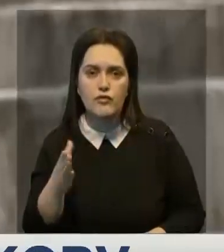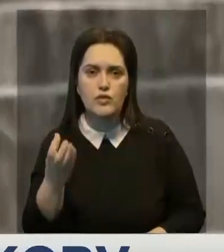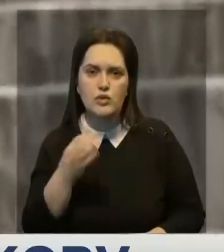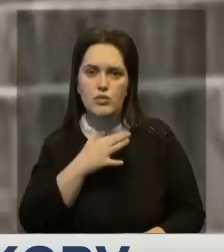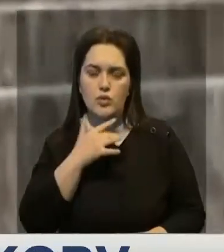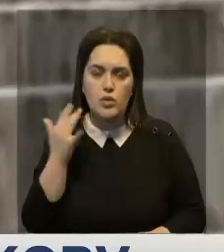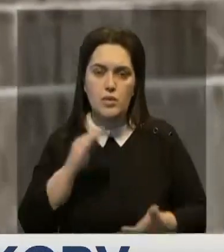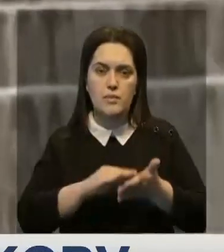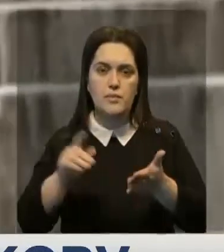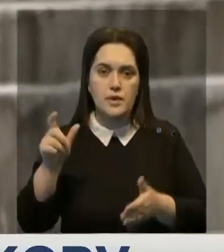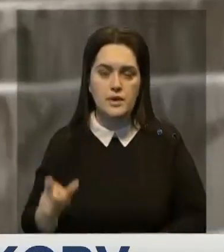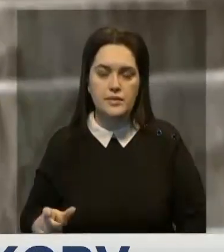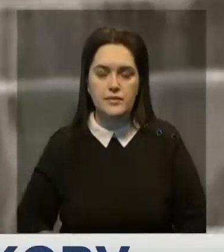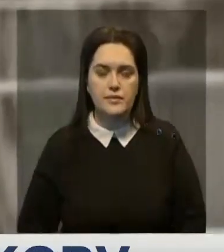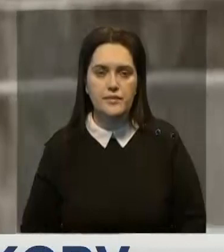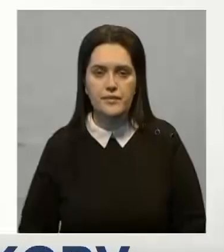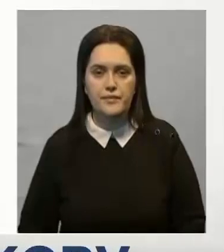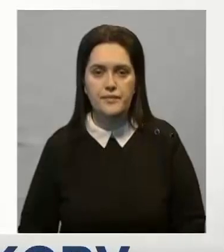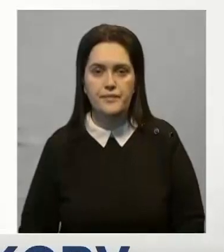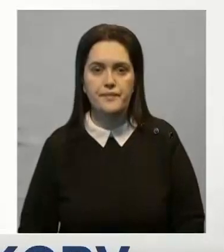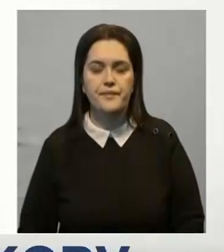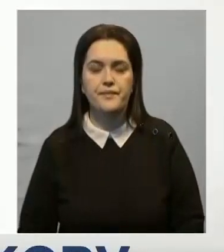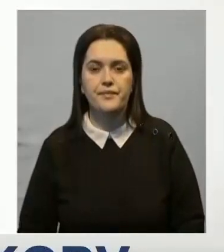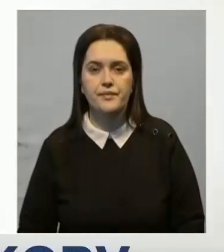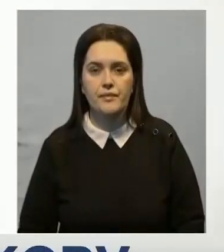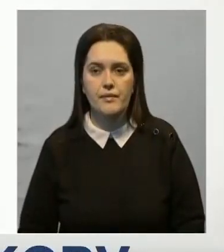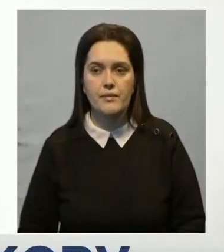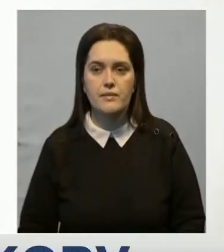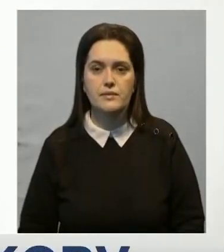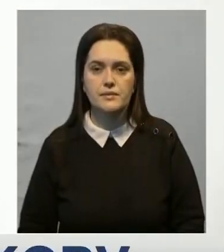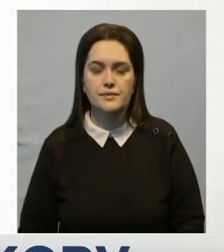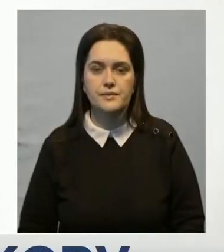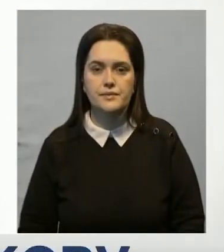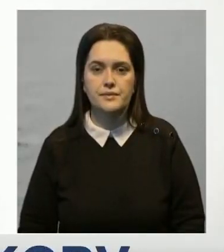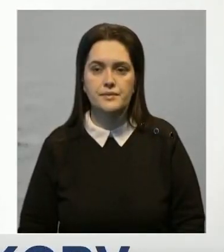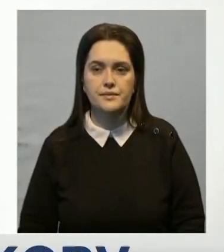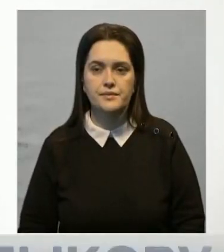других поэтов. Азиза Макулбаева, Асхат Ниязов, Айнур Куаткызы, Хабар 24.